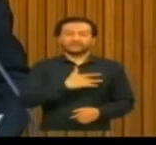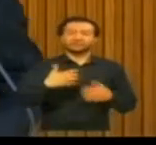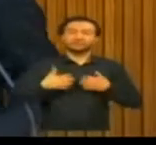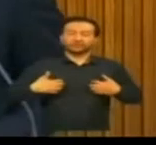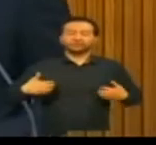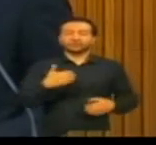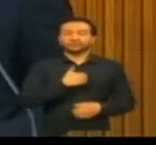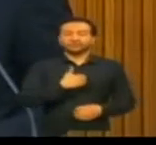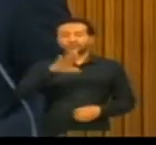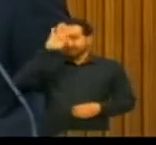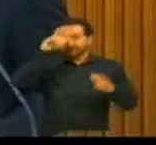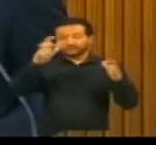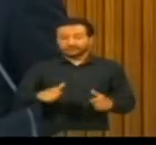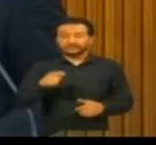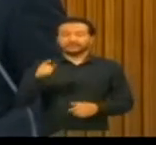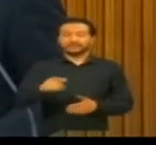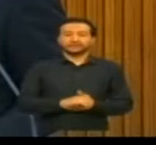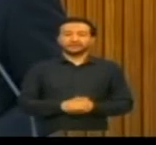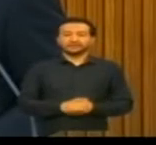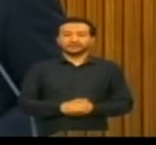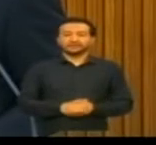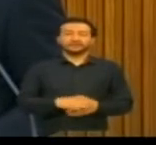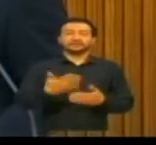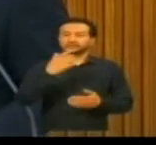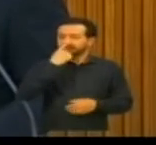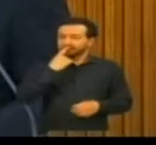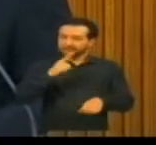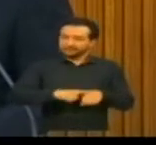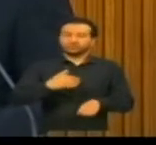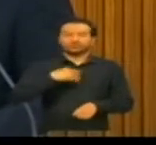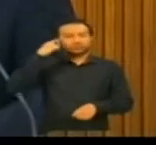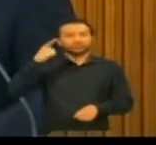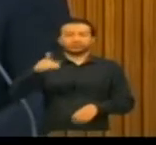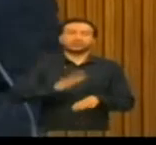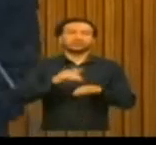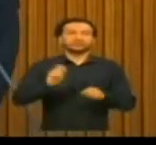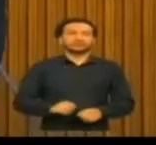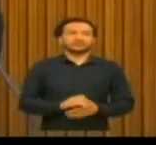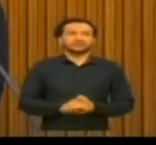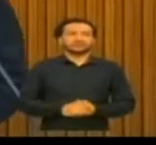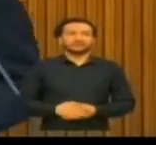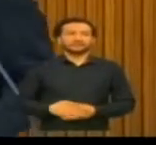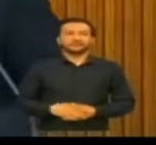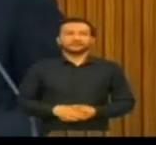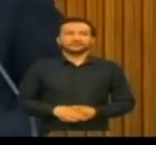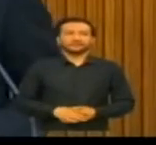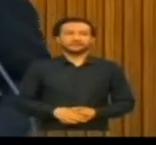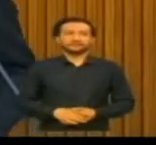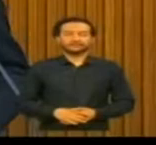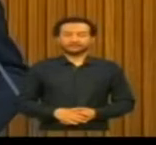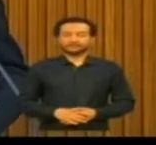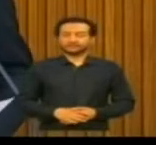ben. İstanbullunun ferasetine güveniyorum ben. Bunları yapacaktır tabii elbette.